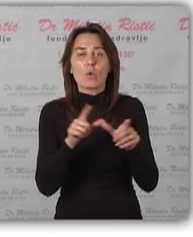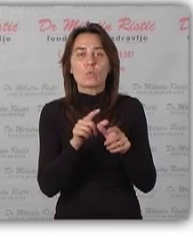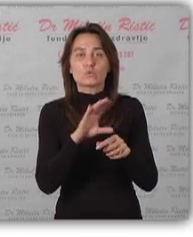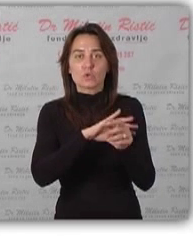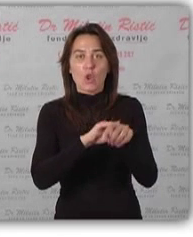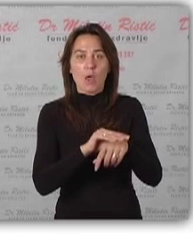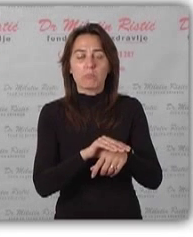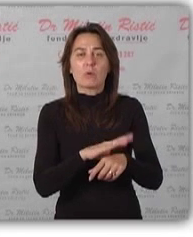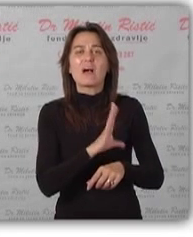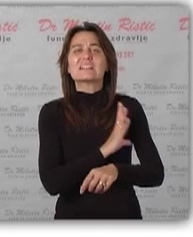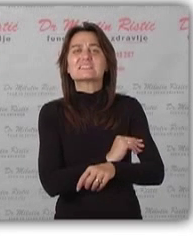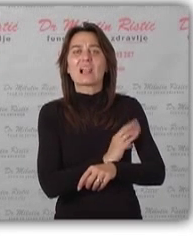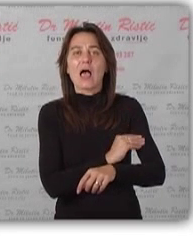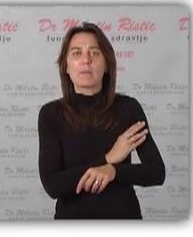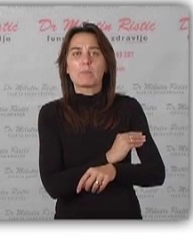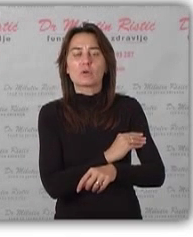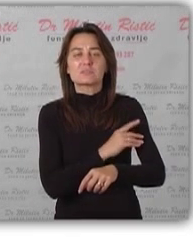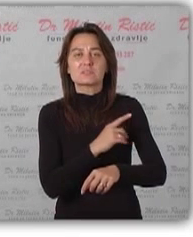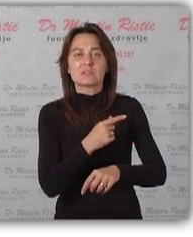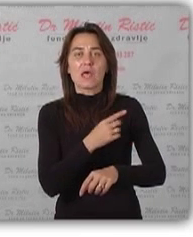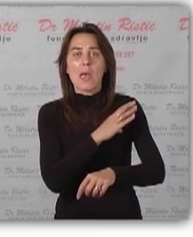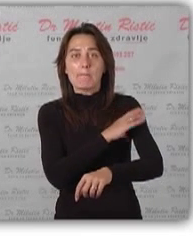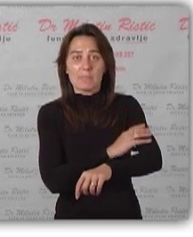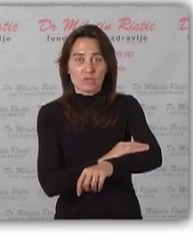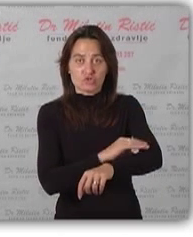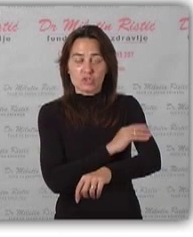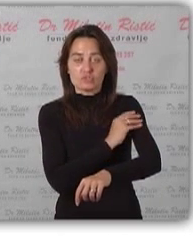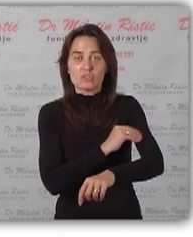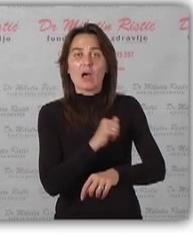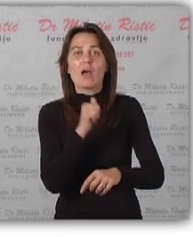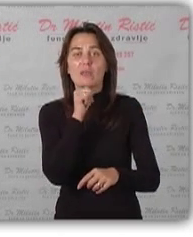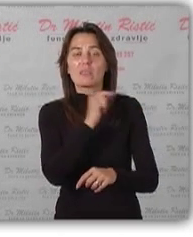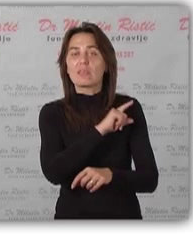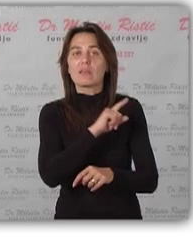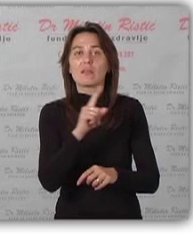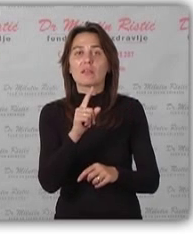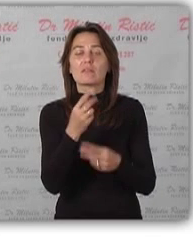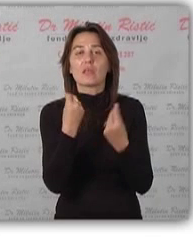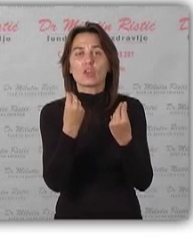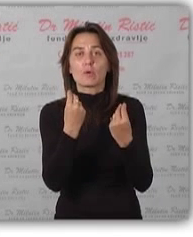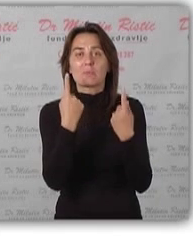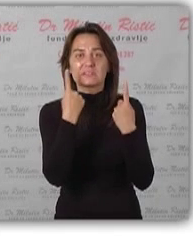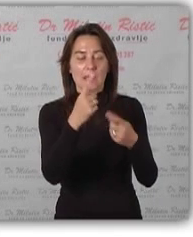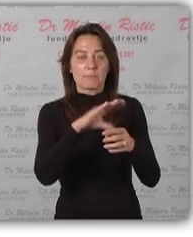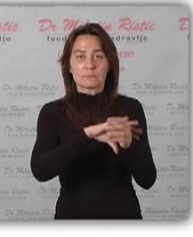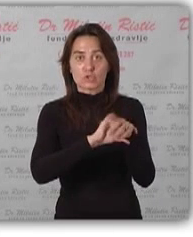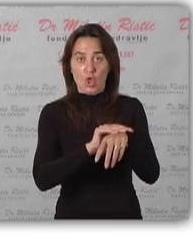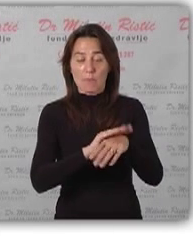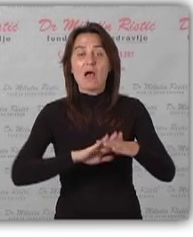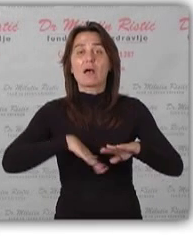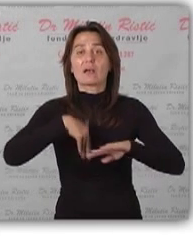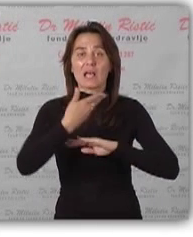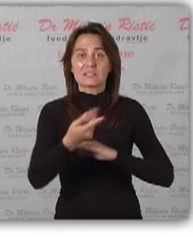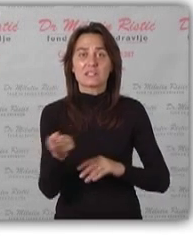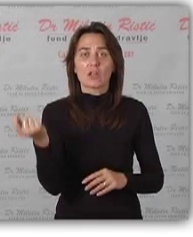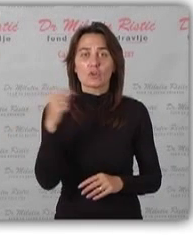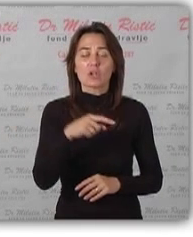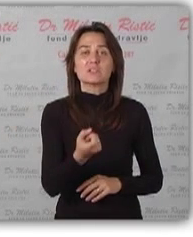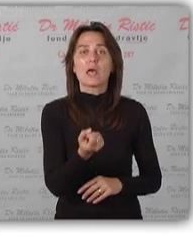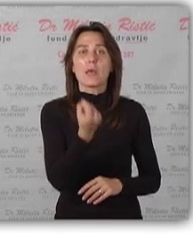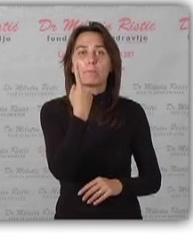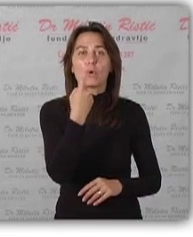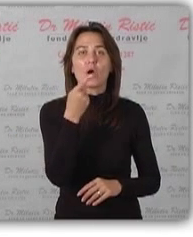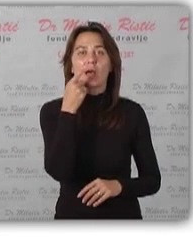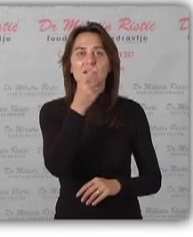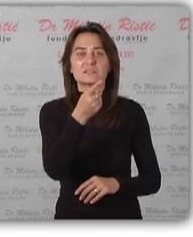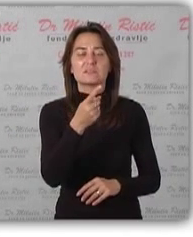zglobu, kao i slabost okolnih mišića i nestabilnost samog zgloba. Kasnije dolazi